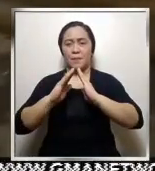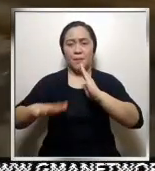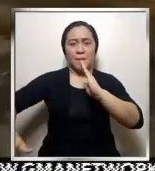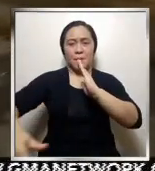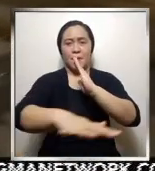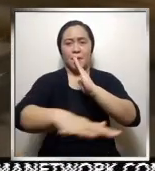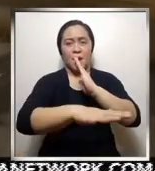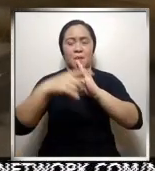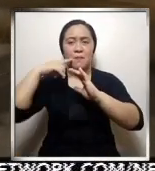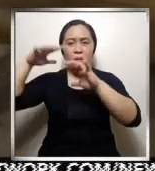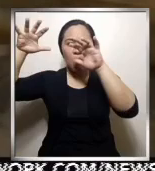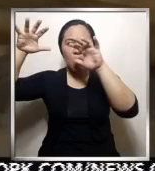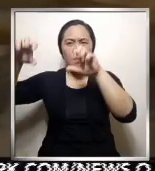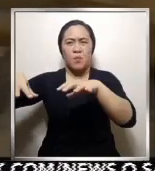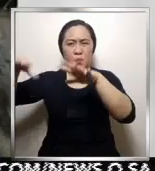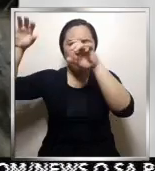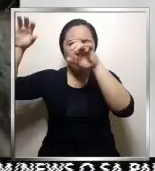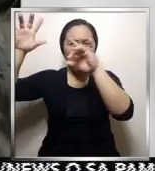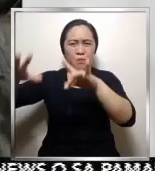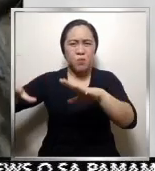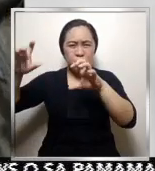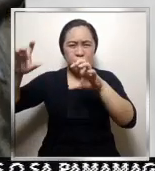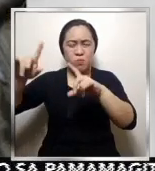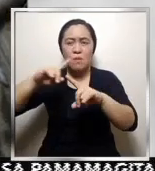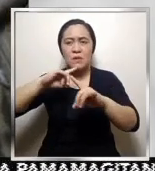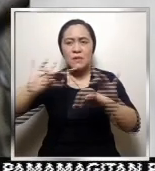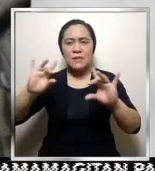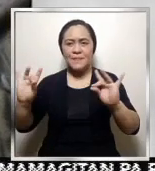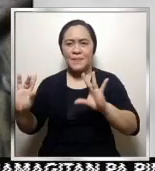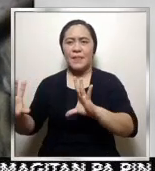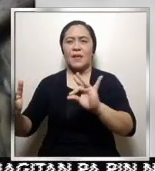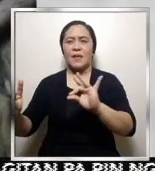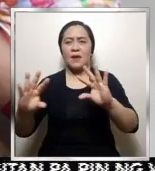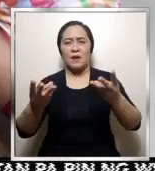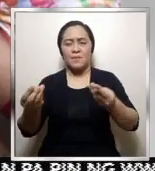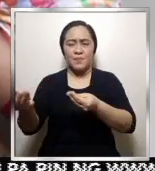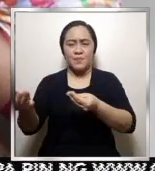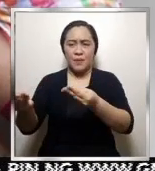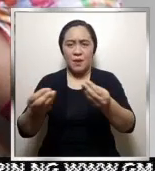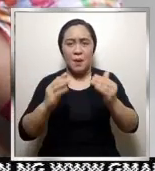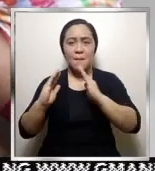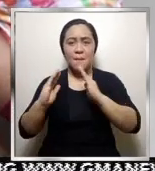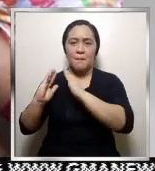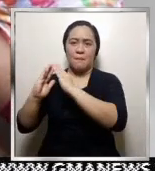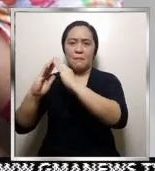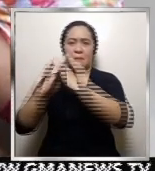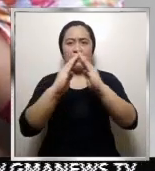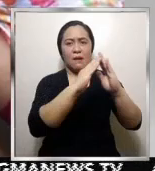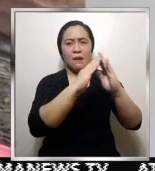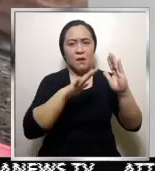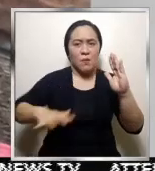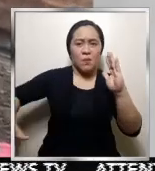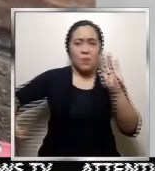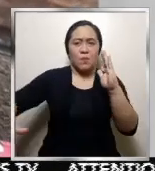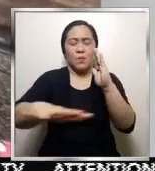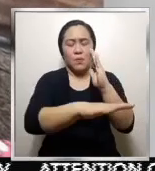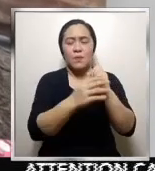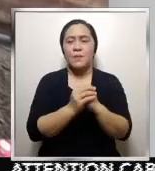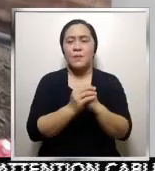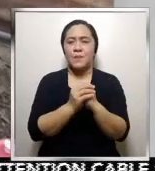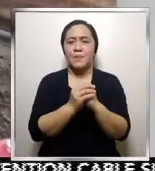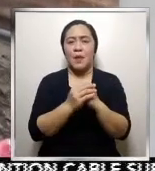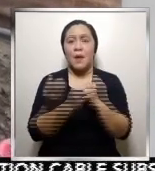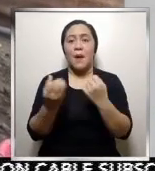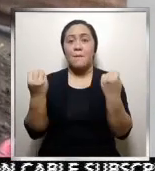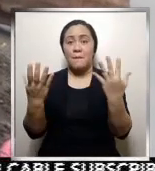na putik ang bumalot sa loob at labas ng mga bahay ng mga residente. Karamihan sa kanilang mga kagamitan, kanilang inilabas